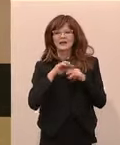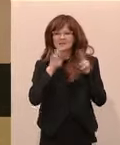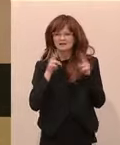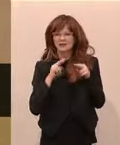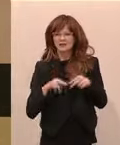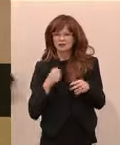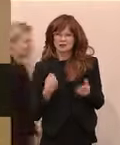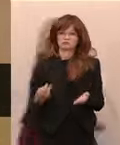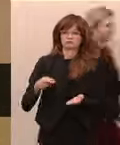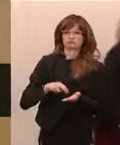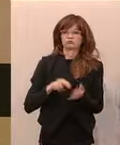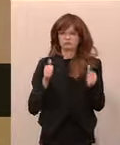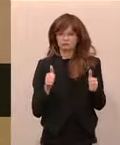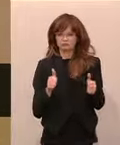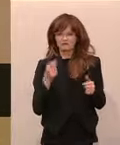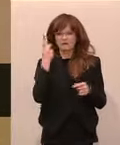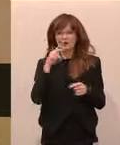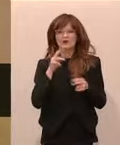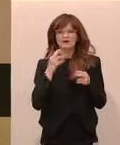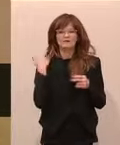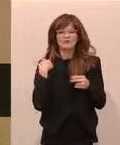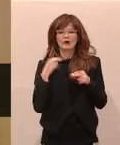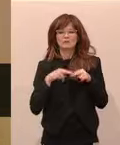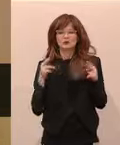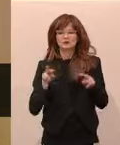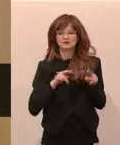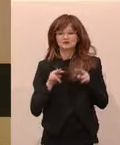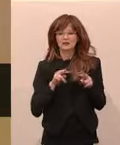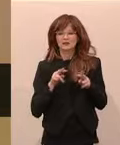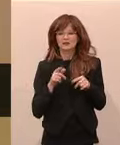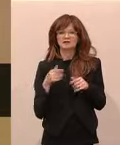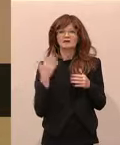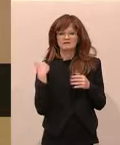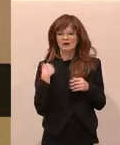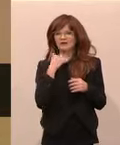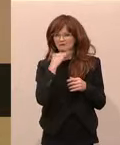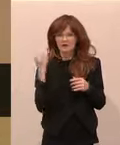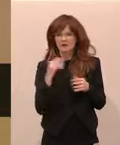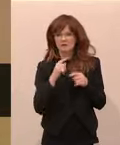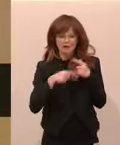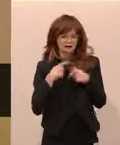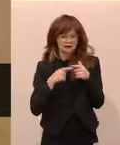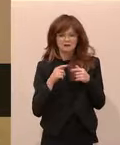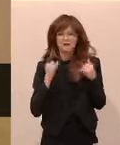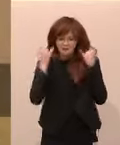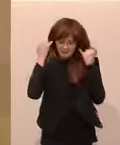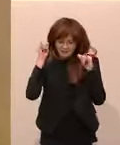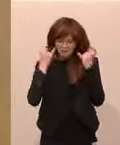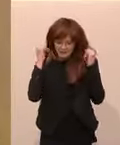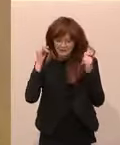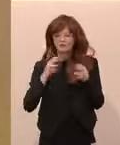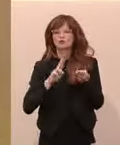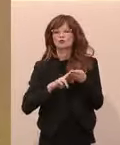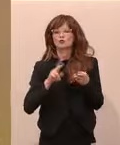die Bundesregierung digitale Maßnahmen gesetzt hat, die innovativ, mutig und fortschrittlich sind. Liebe Neos, beim Studium